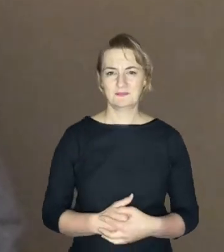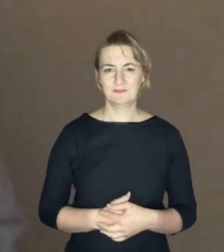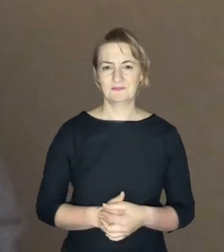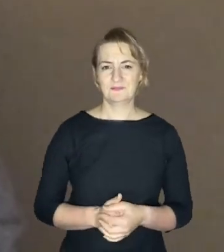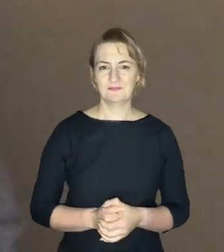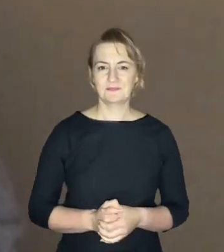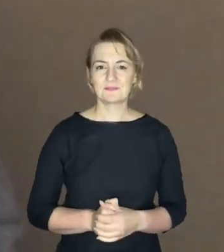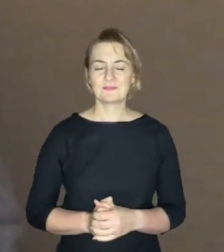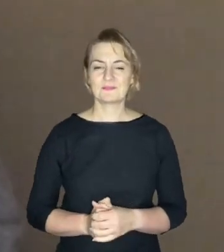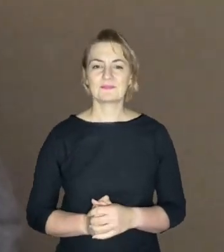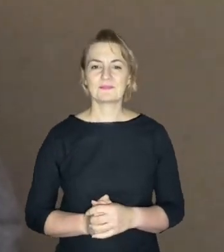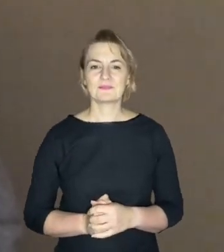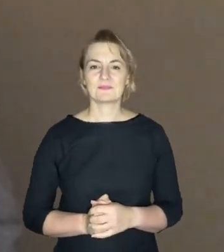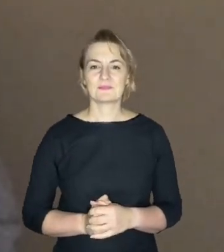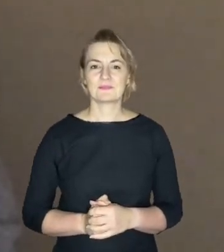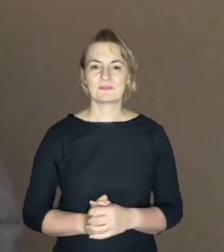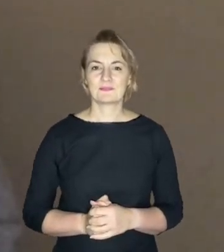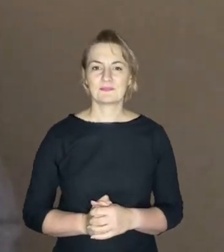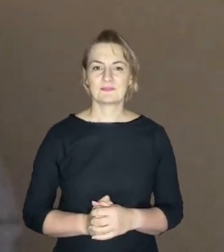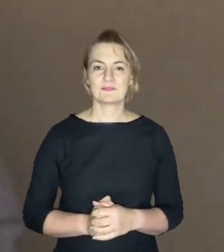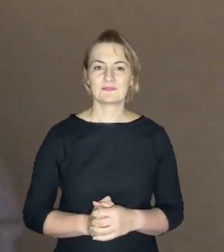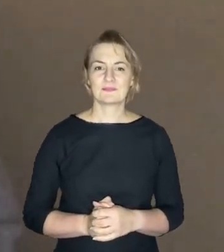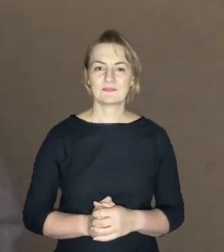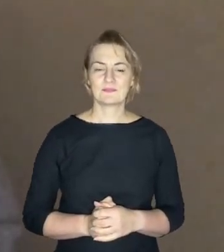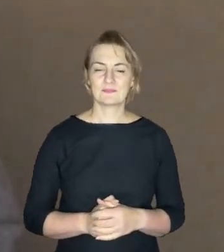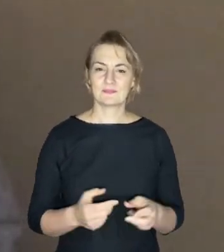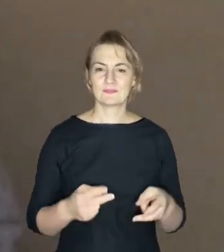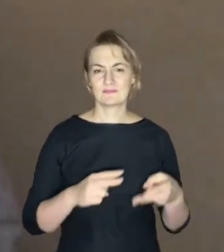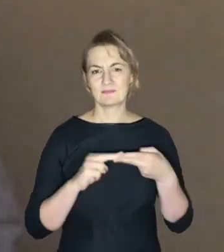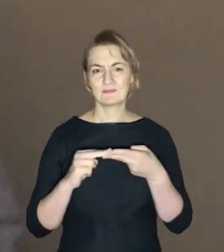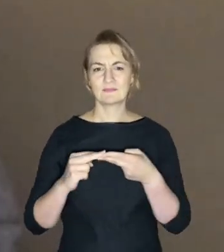do rajskiej opowieści, od momentu